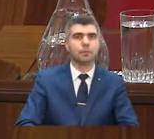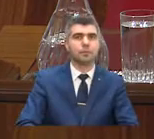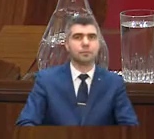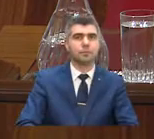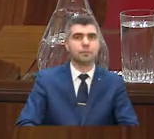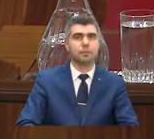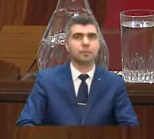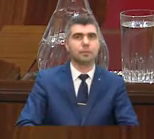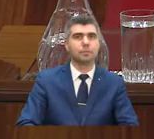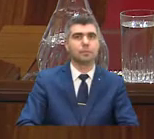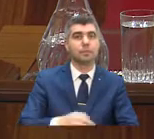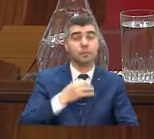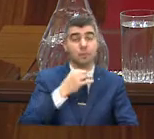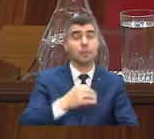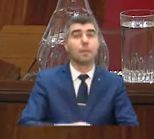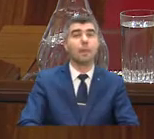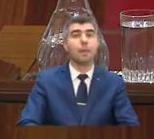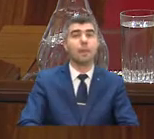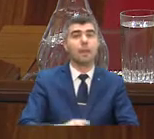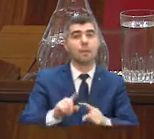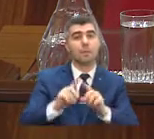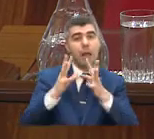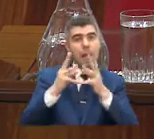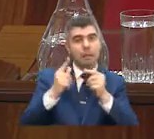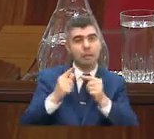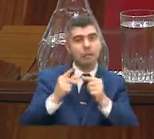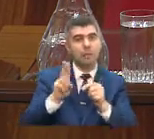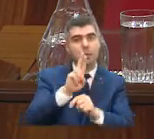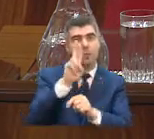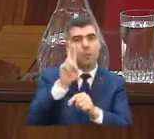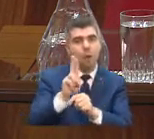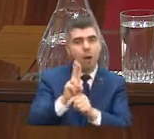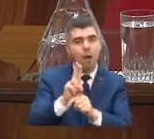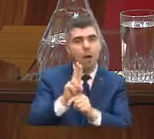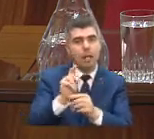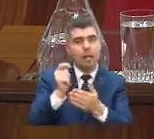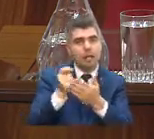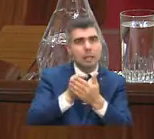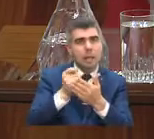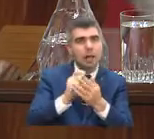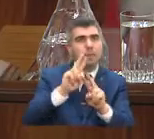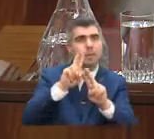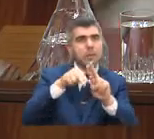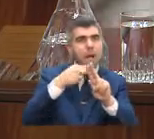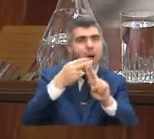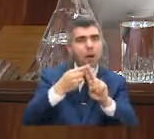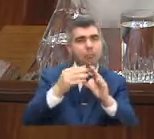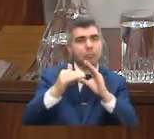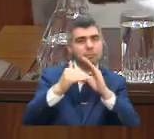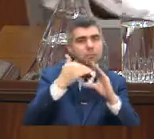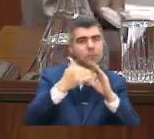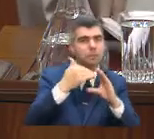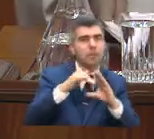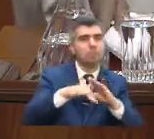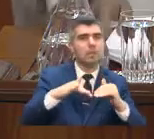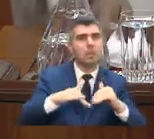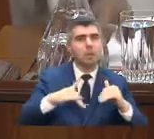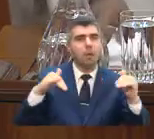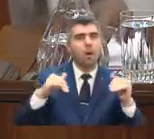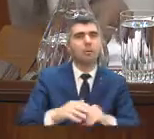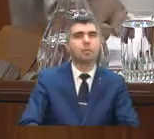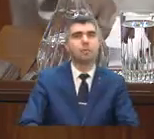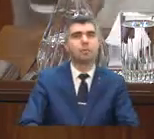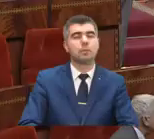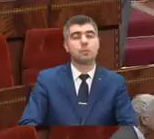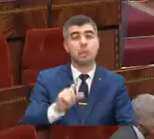سيد الرئيس، بخصوص عدد الأسئلة الشفوية والكتابية والأجوبة الكتابية التي توصل بها مجلس النواب من